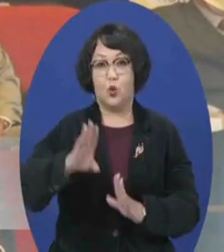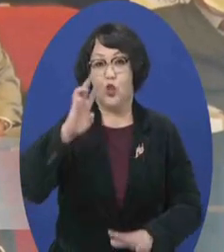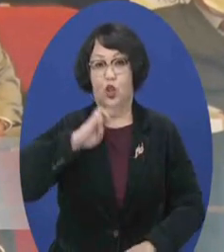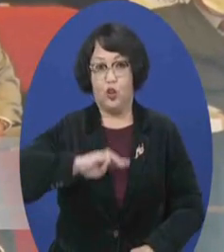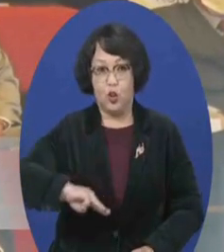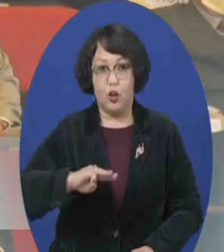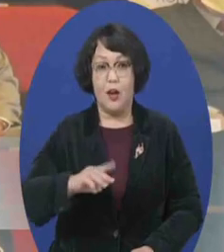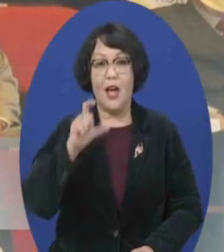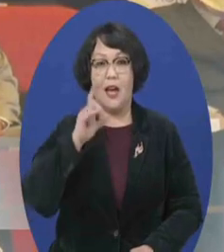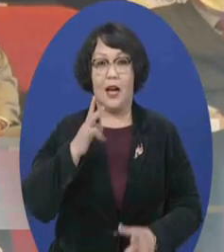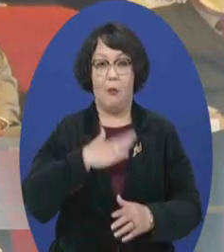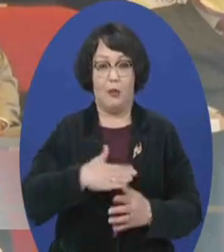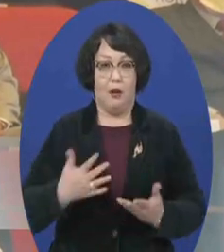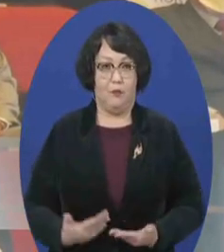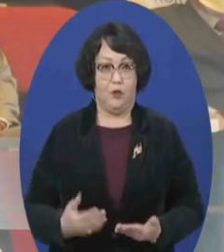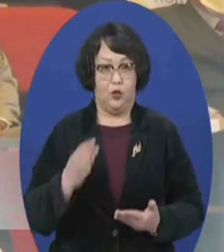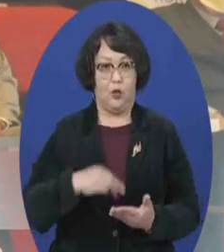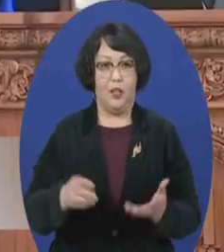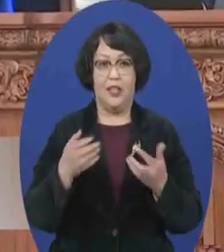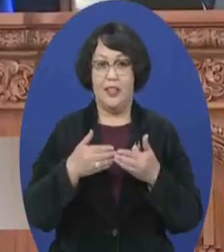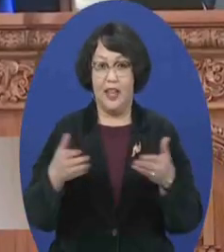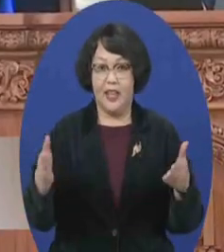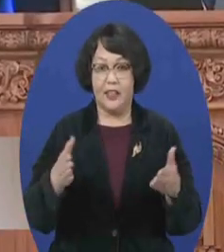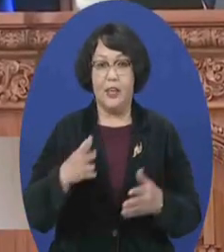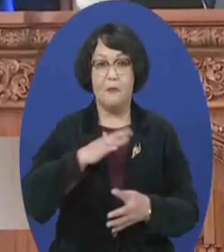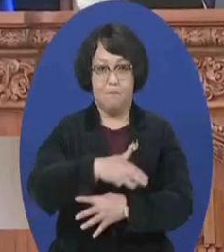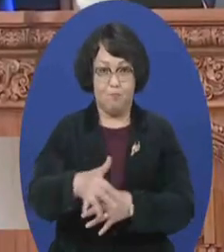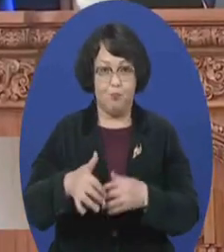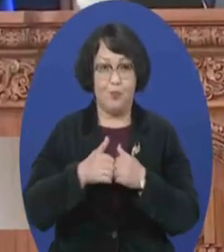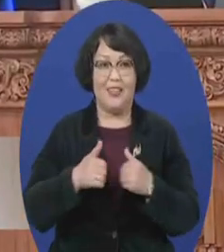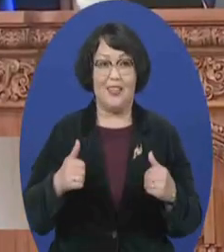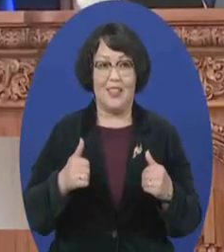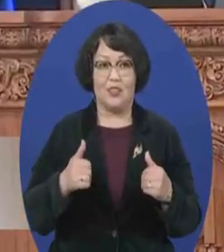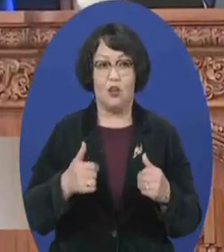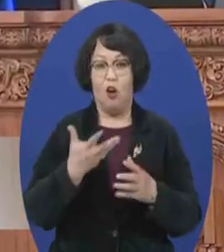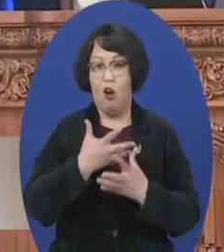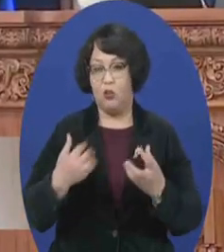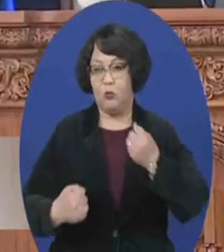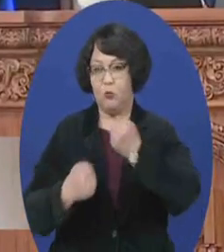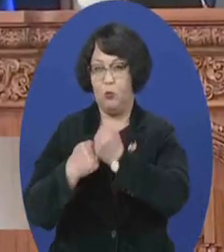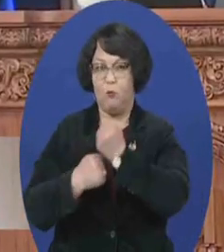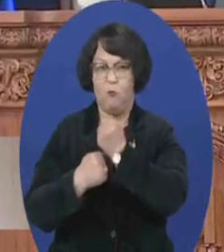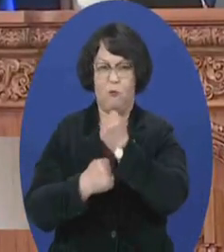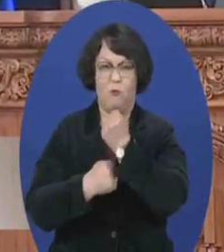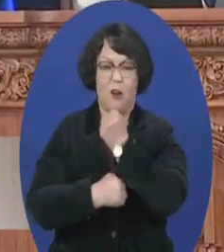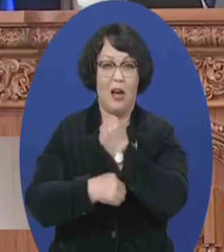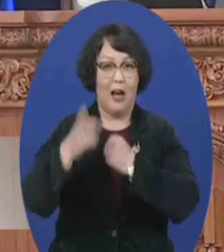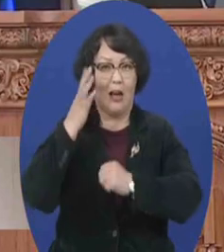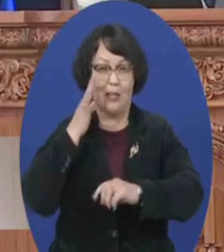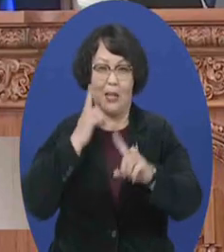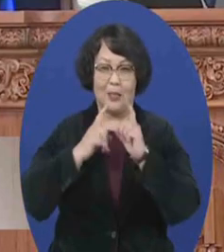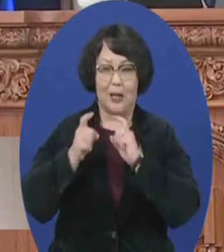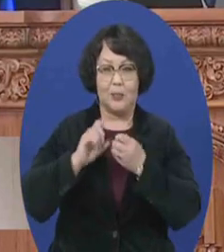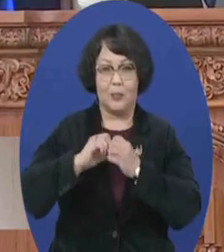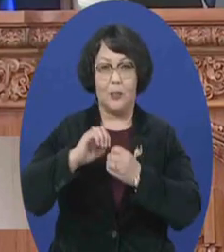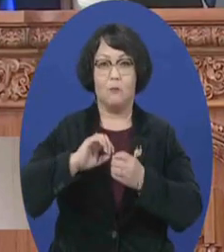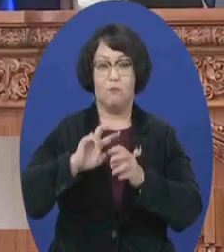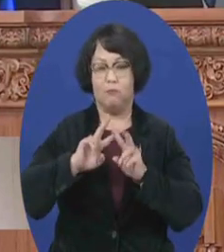төлөө инхийг эрхэмлсэн, нээлттэй, бие даасан олон тулгуурт гадаа дуудлагыг тууштай явуулах